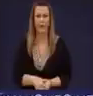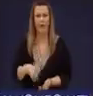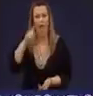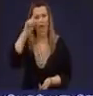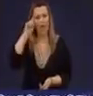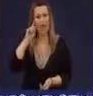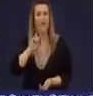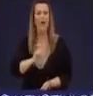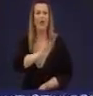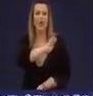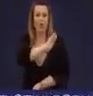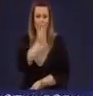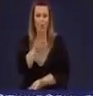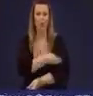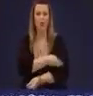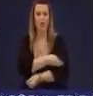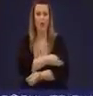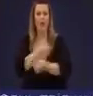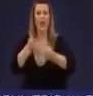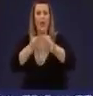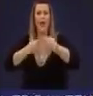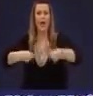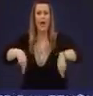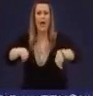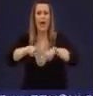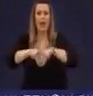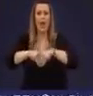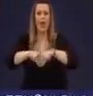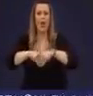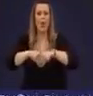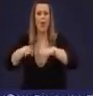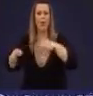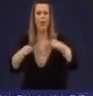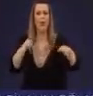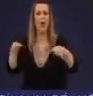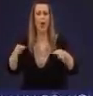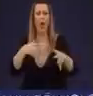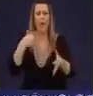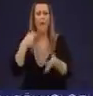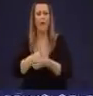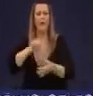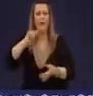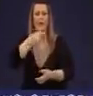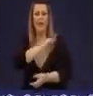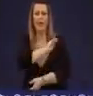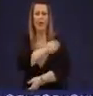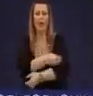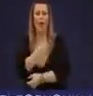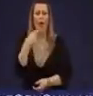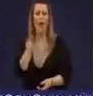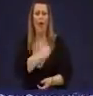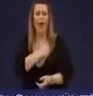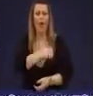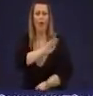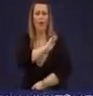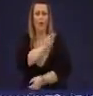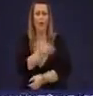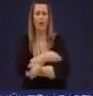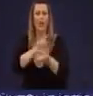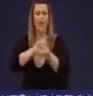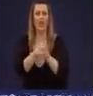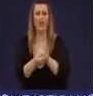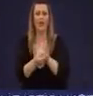Azərbaycan güclənir, regionda güc mərkəzidir və bizim iqtisadi gücümüz hərbi gücə